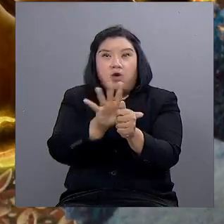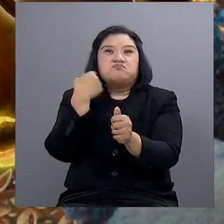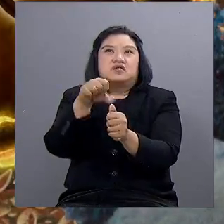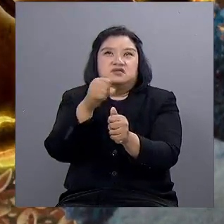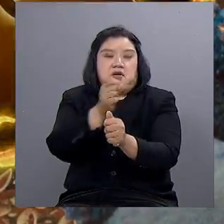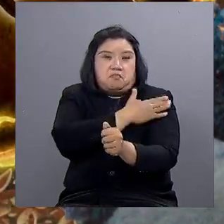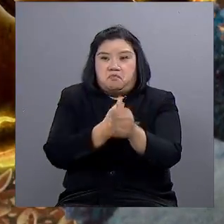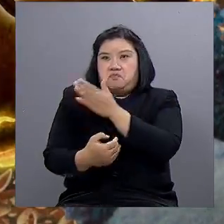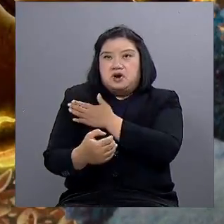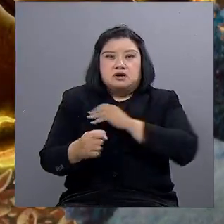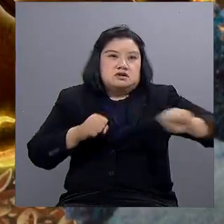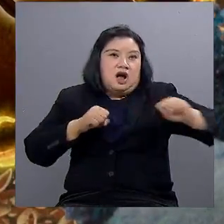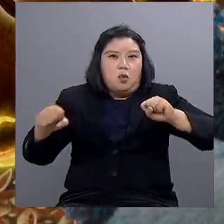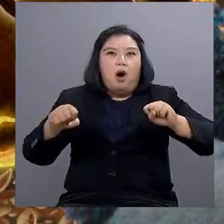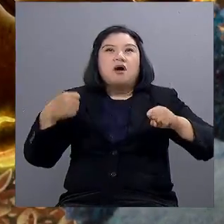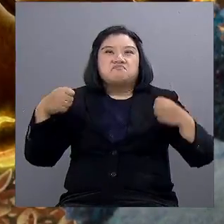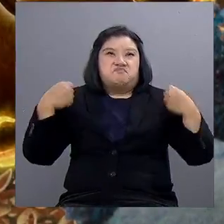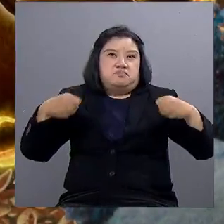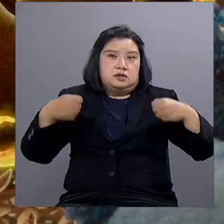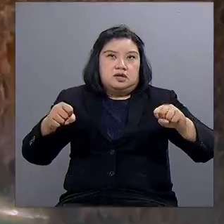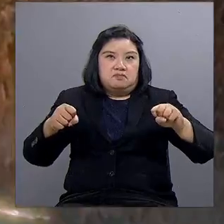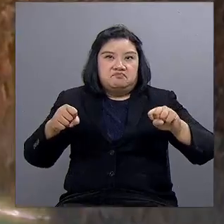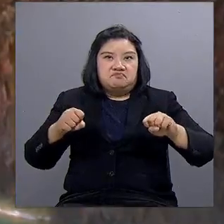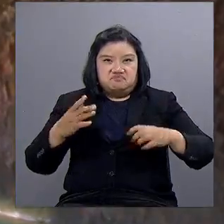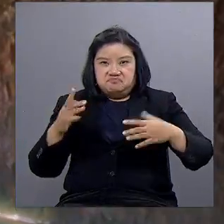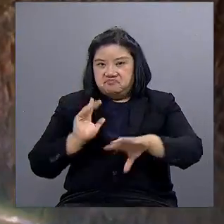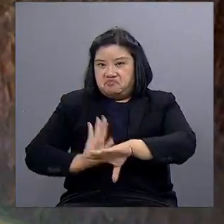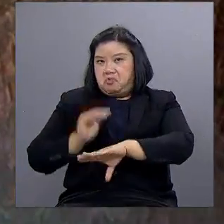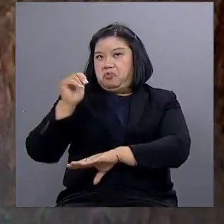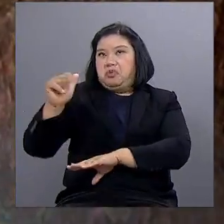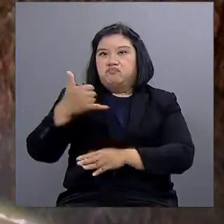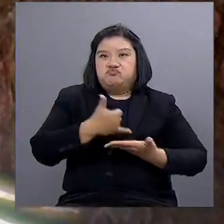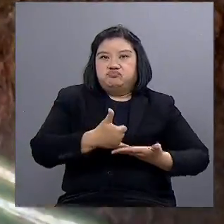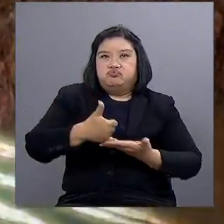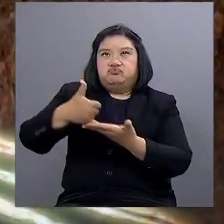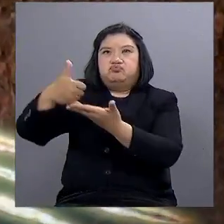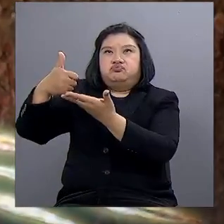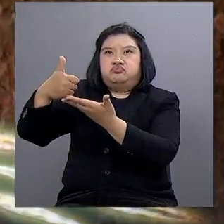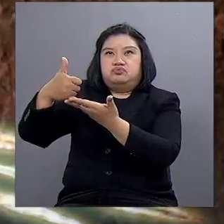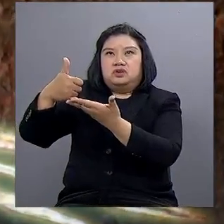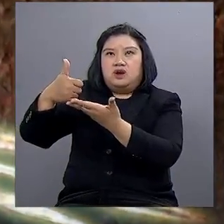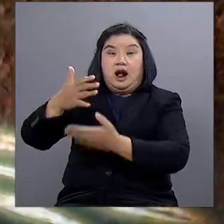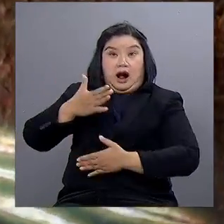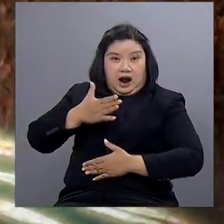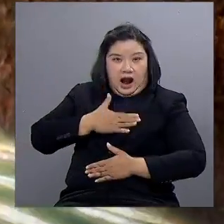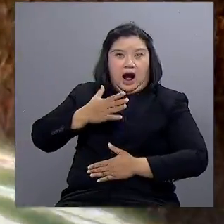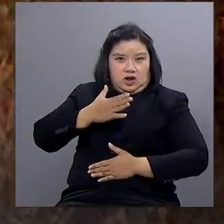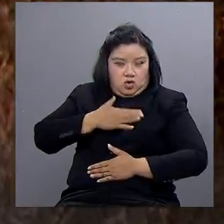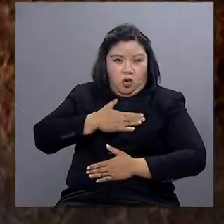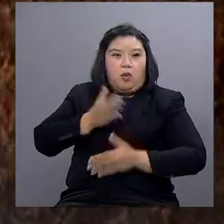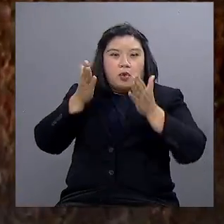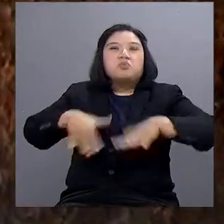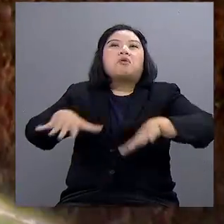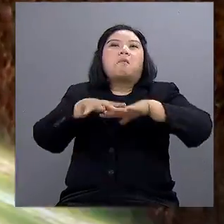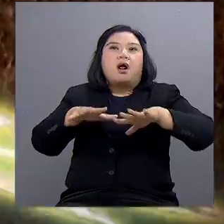หินเดินอากาศมีฤทธิ์เรียงไกรแล้วตัวเราจะไปเป็นมนุษย์สองแขนสู้กับเจ้าให้เป็นที่